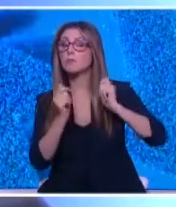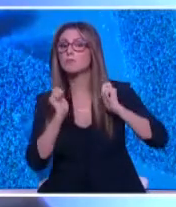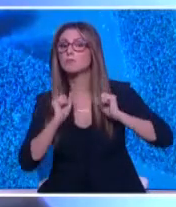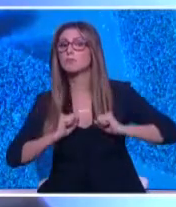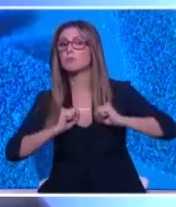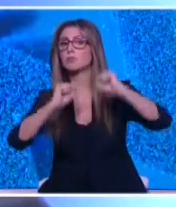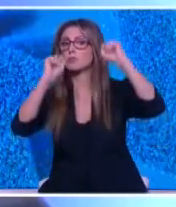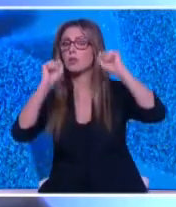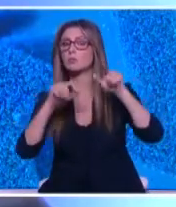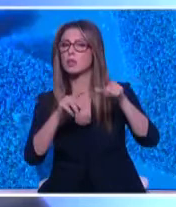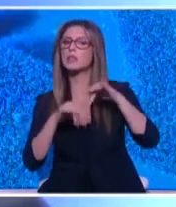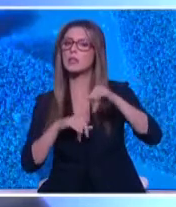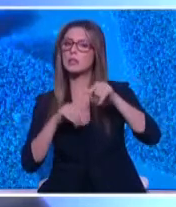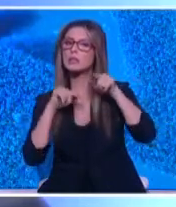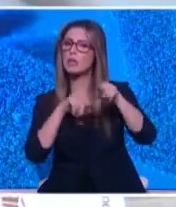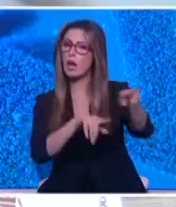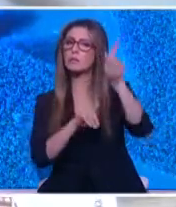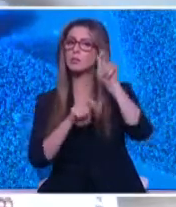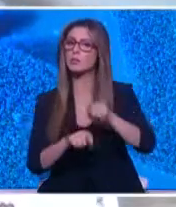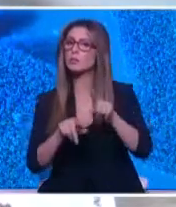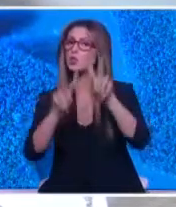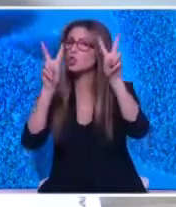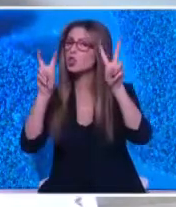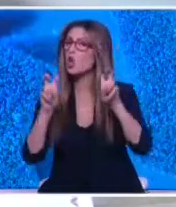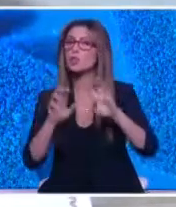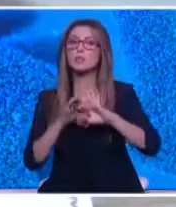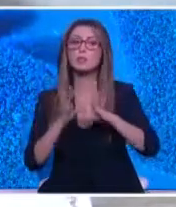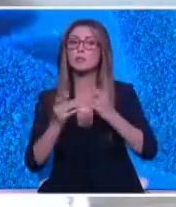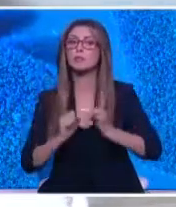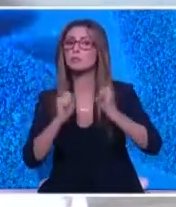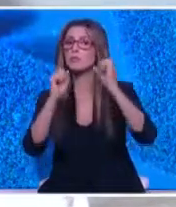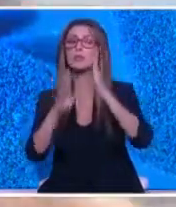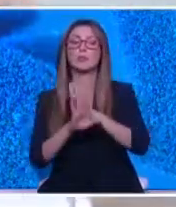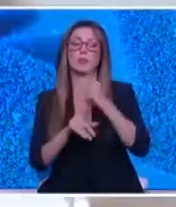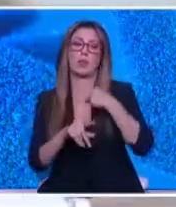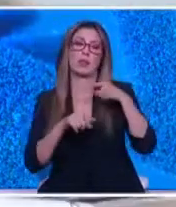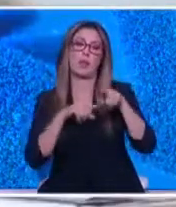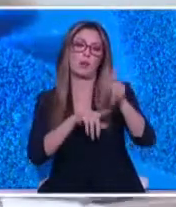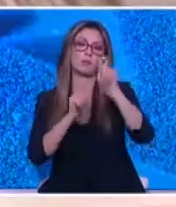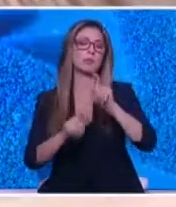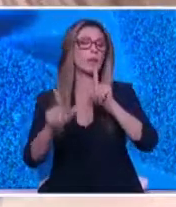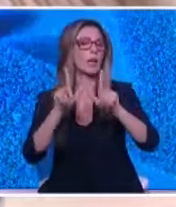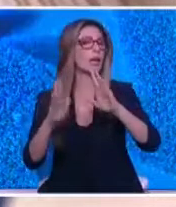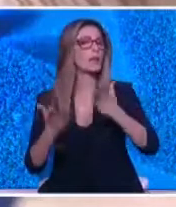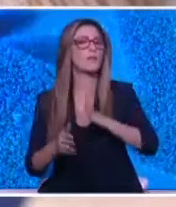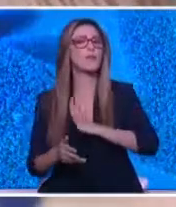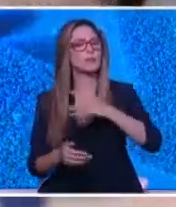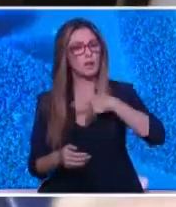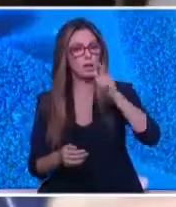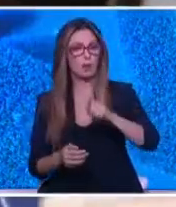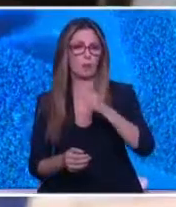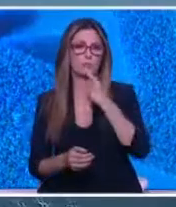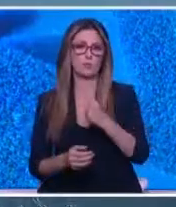dışı fiyat artışlarını yakından takip ediyoruz, konuyu mercek altına aldık dedi. Gereken neyse yapıyoruz, yapacağız ifadesini